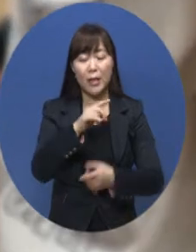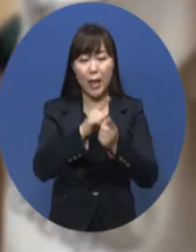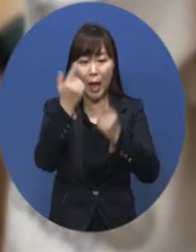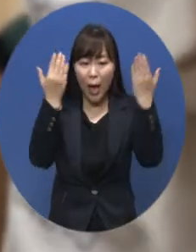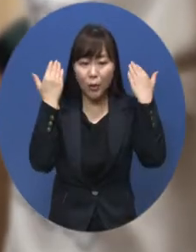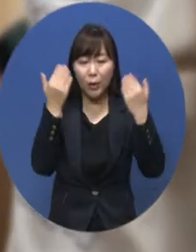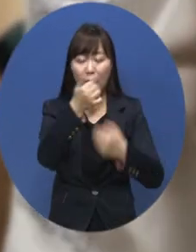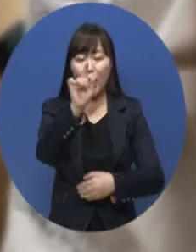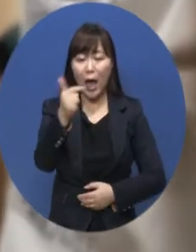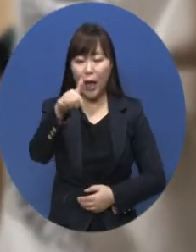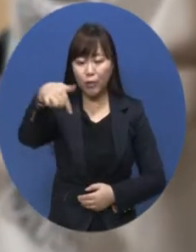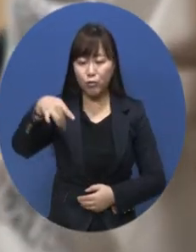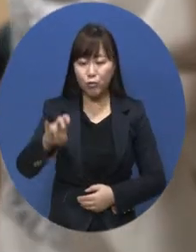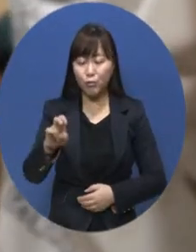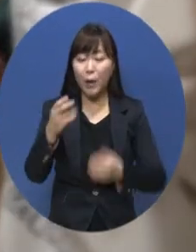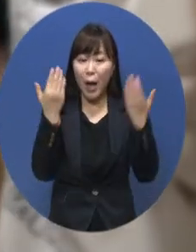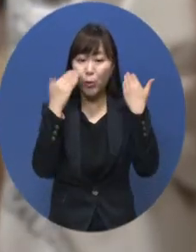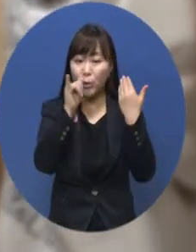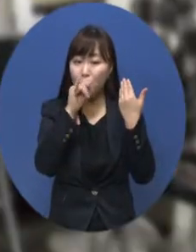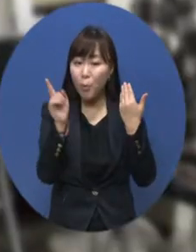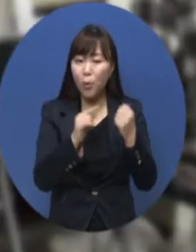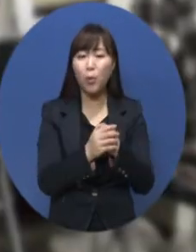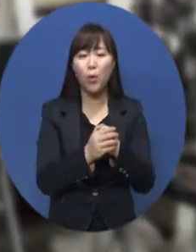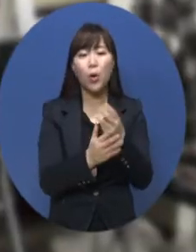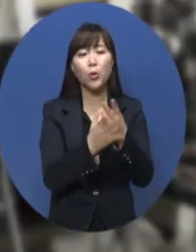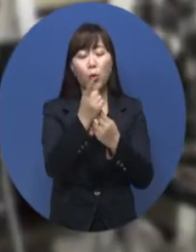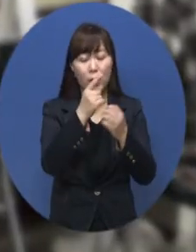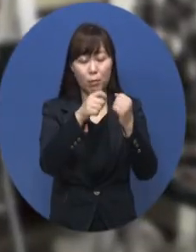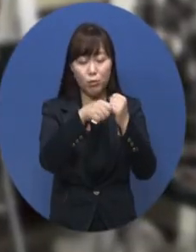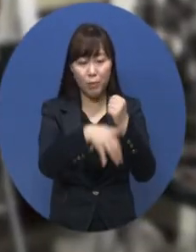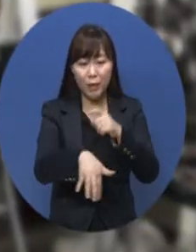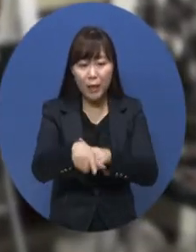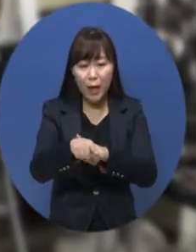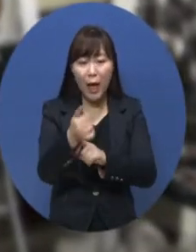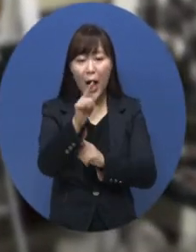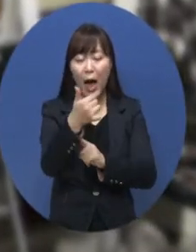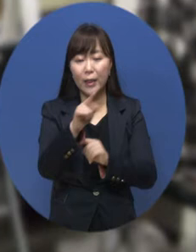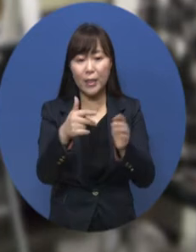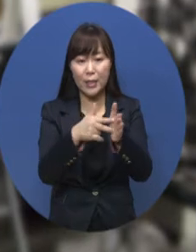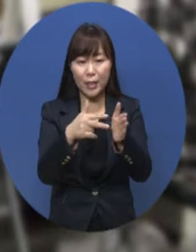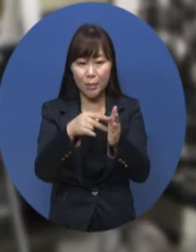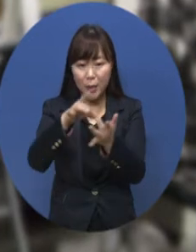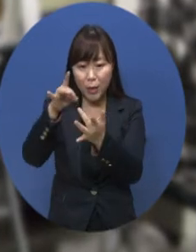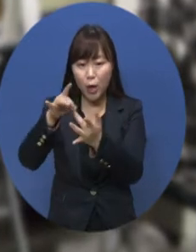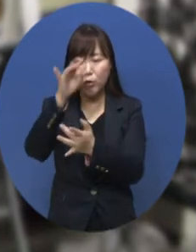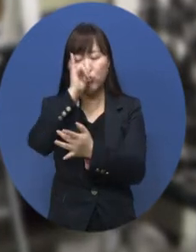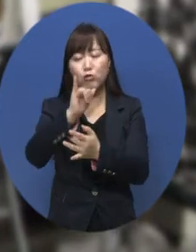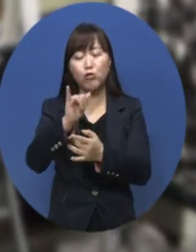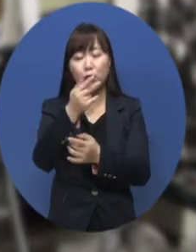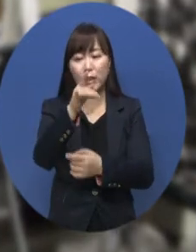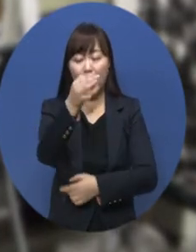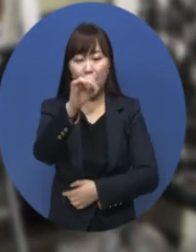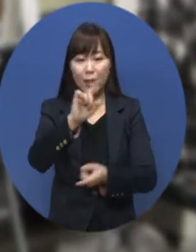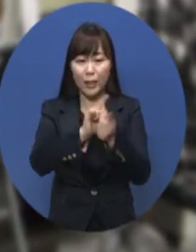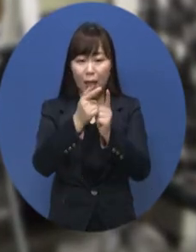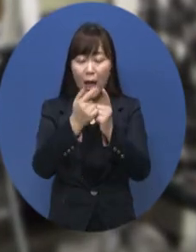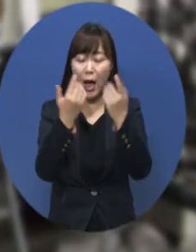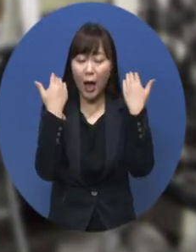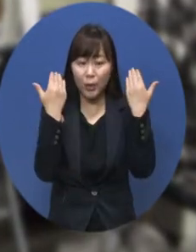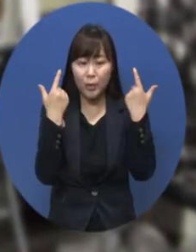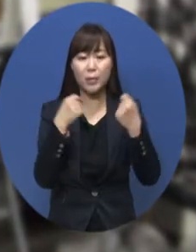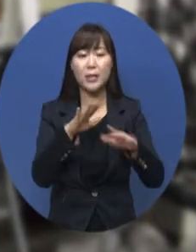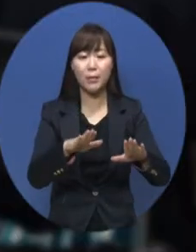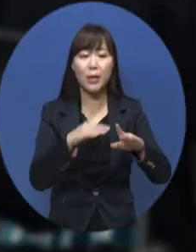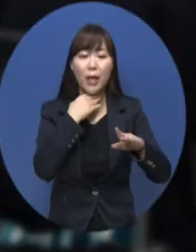한꿈학교가 있습니다. 한꿈학교는 통일부 산하 하나재단이 선정한 우수 대안학교로 현재